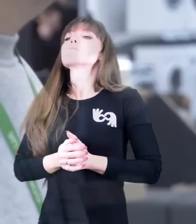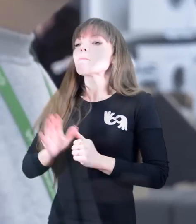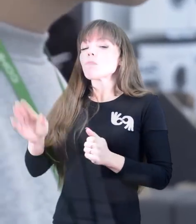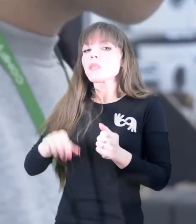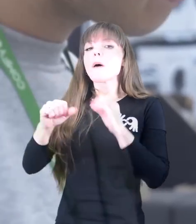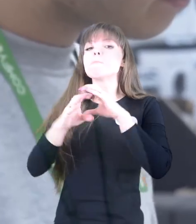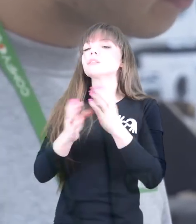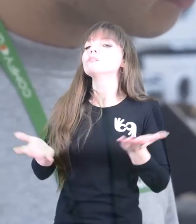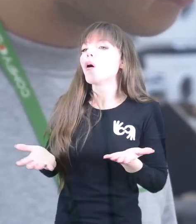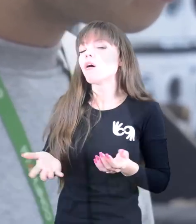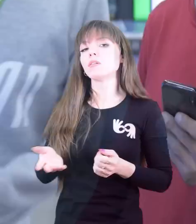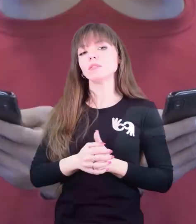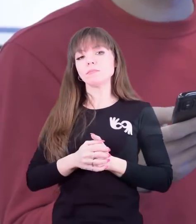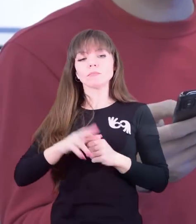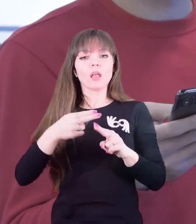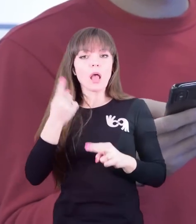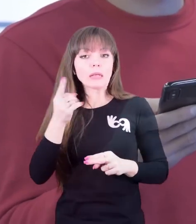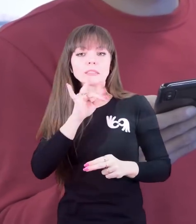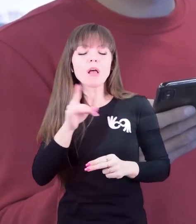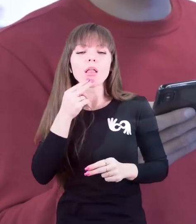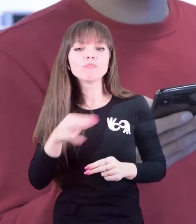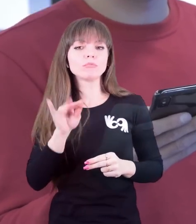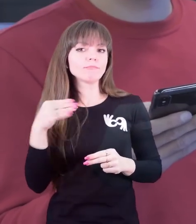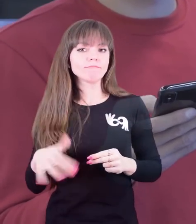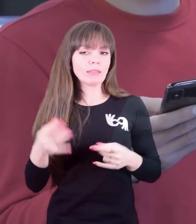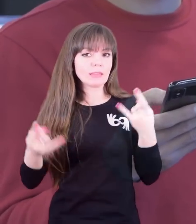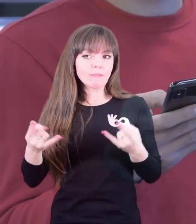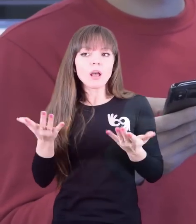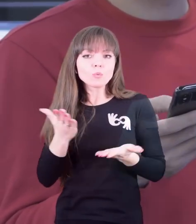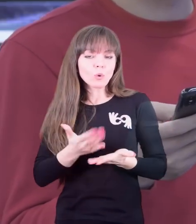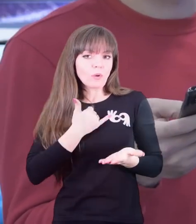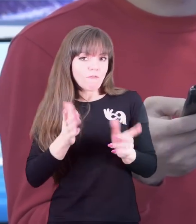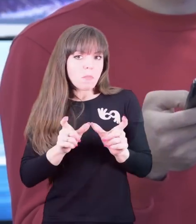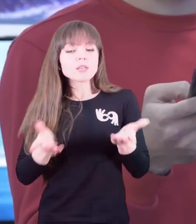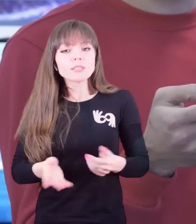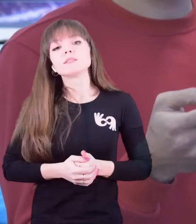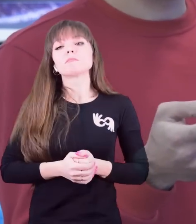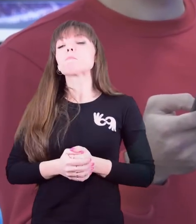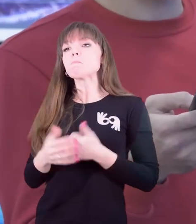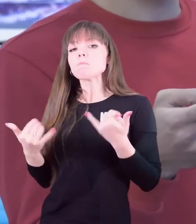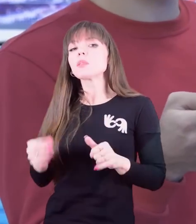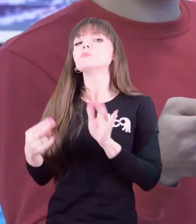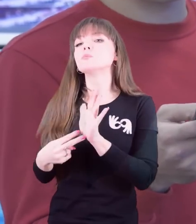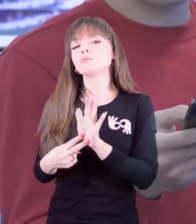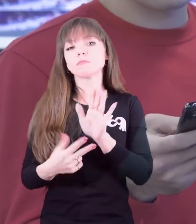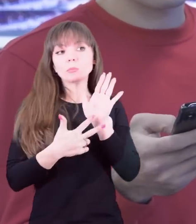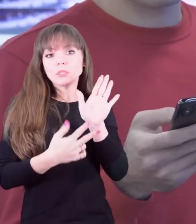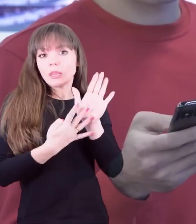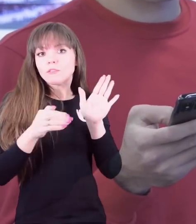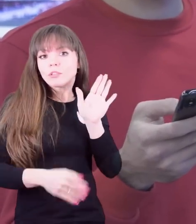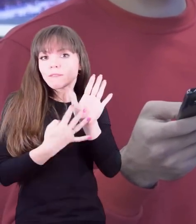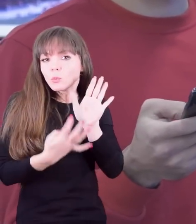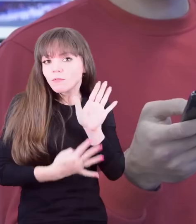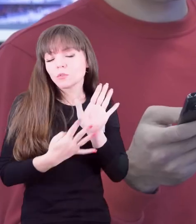давайте дальше. Матрица какая здесь? Это один из лучших и дорогих телевизоров, которые есть у нас в магазине. Да? И сколько он стоит?